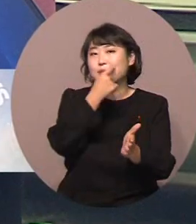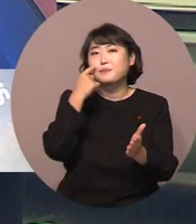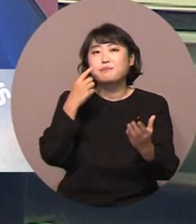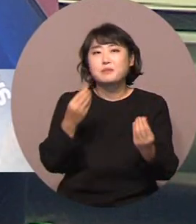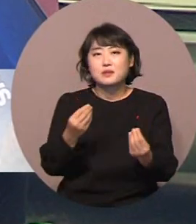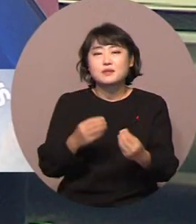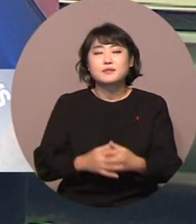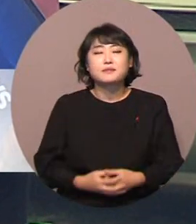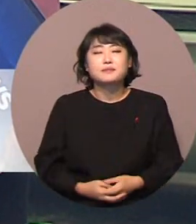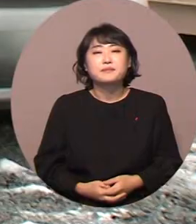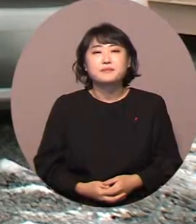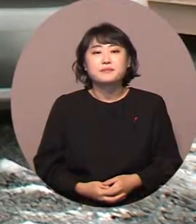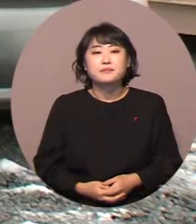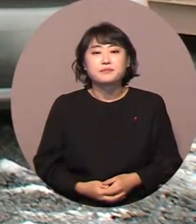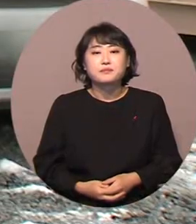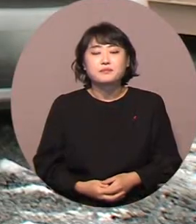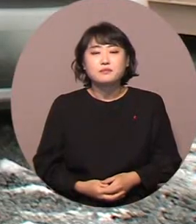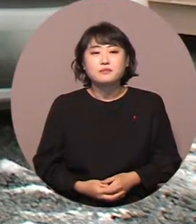보도합니다